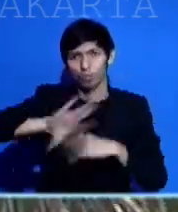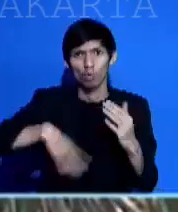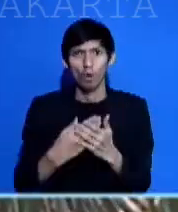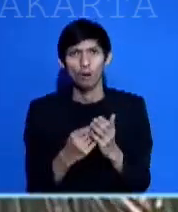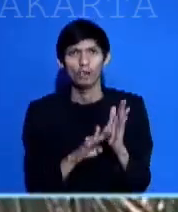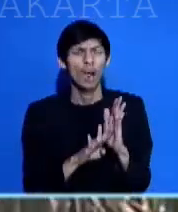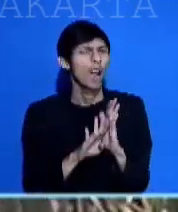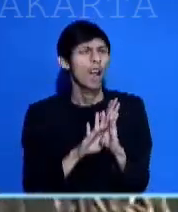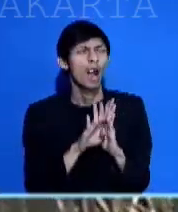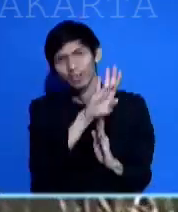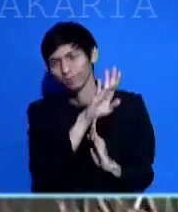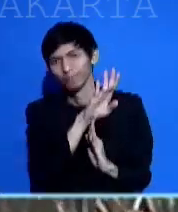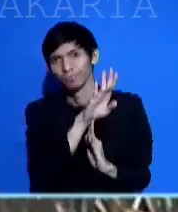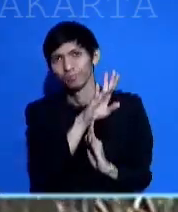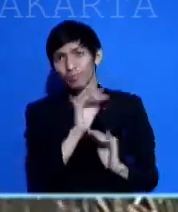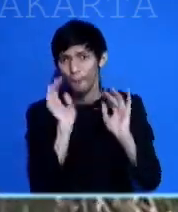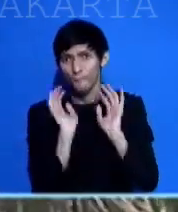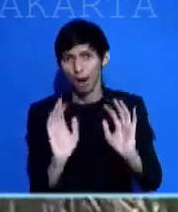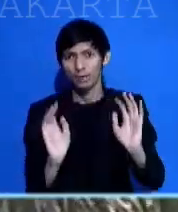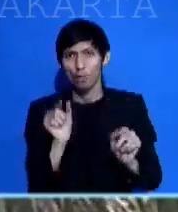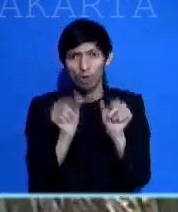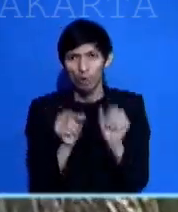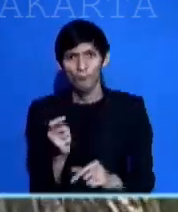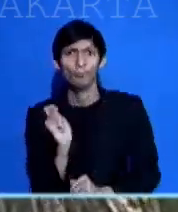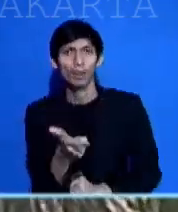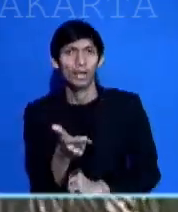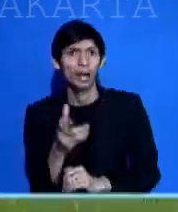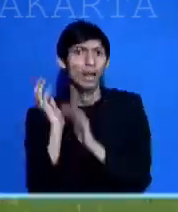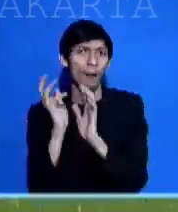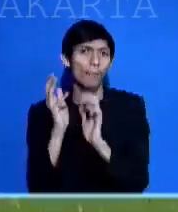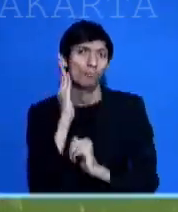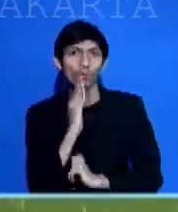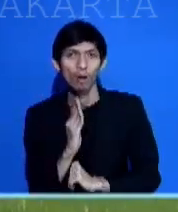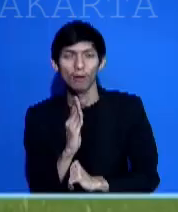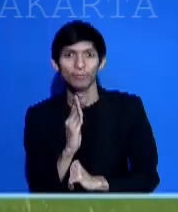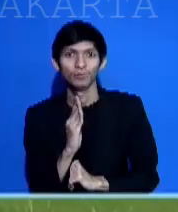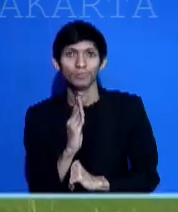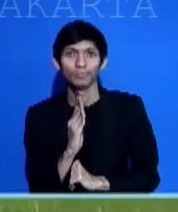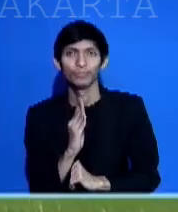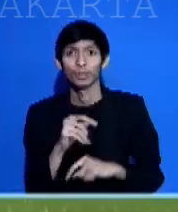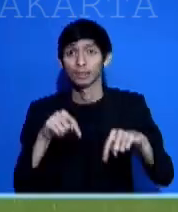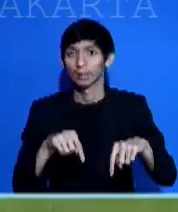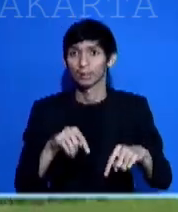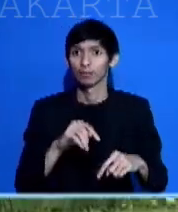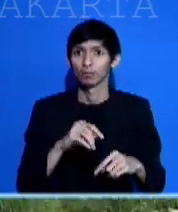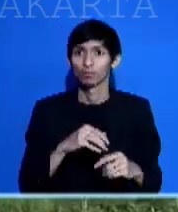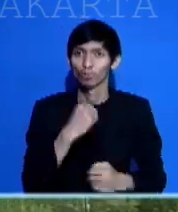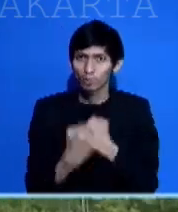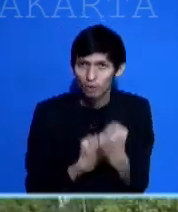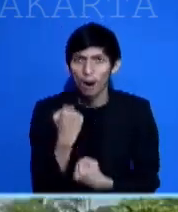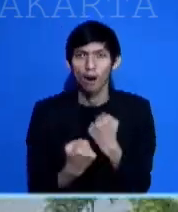piulanangang s pinggir mereng kalangan us